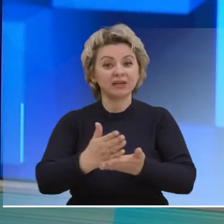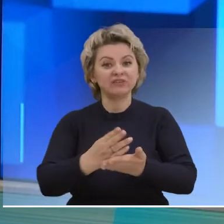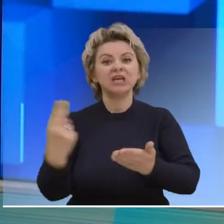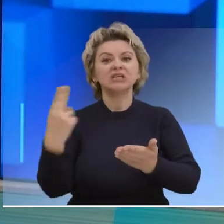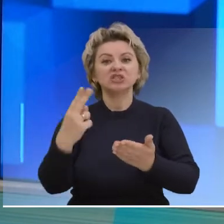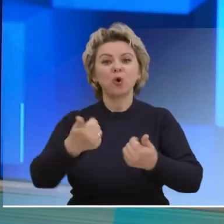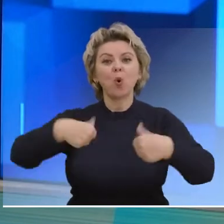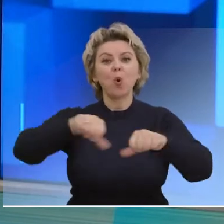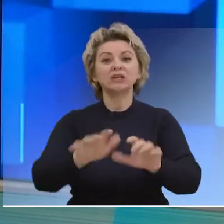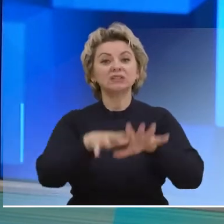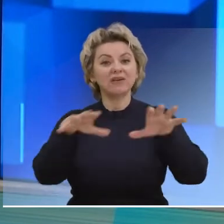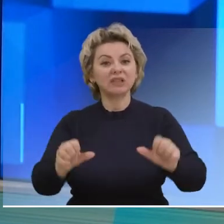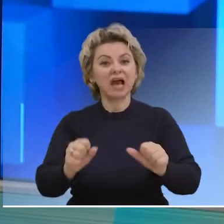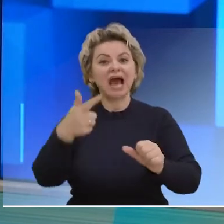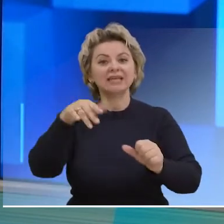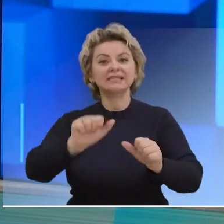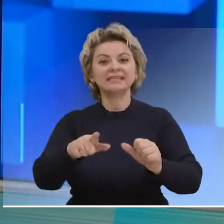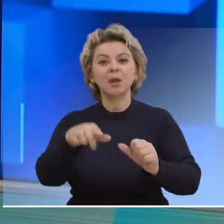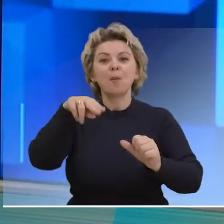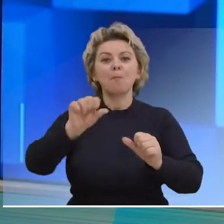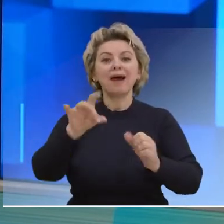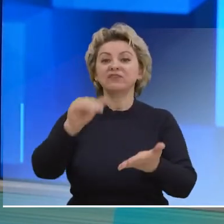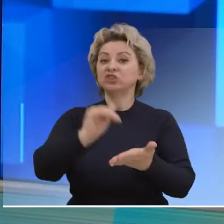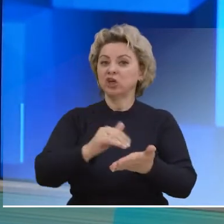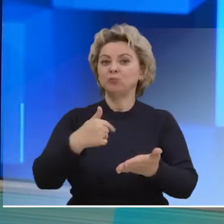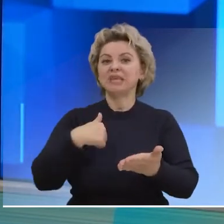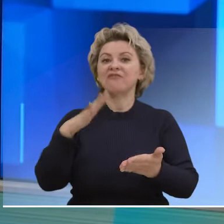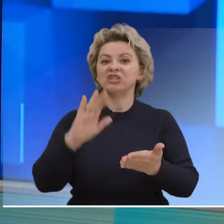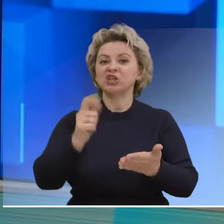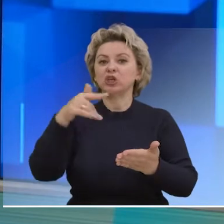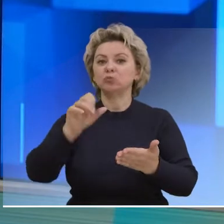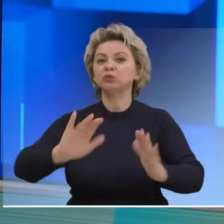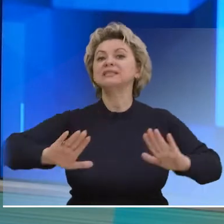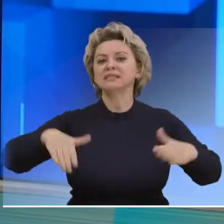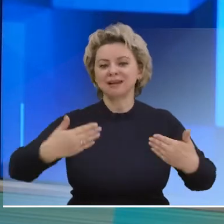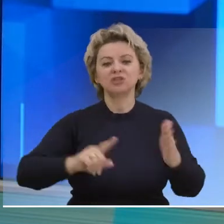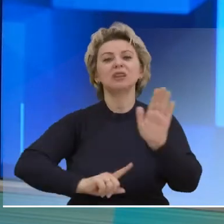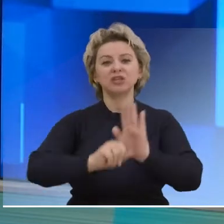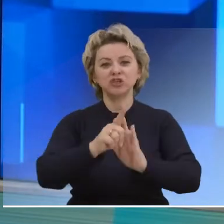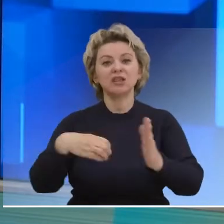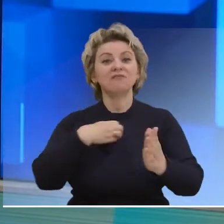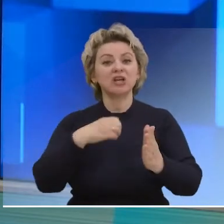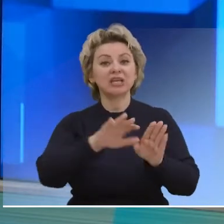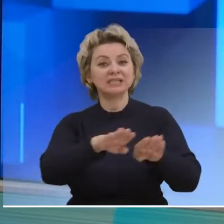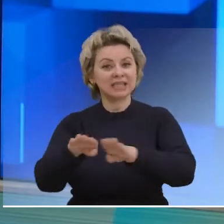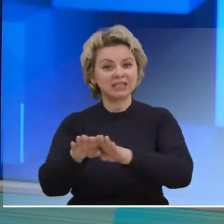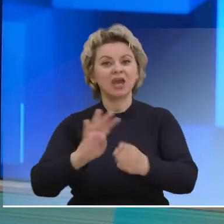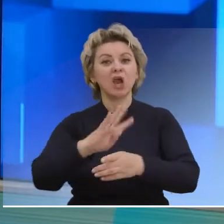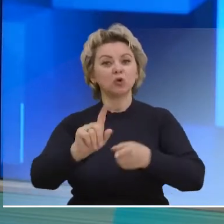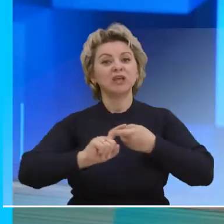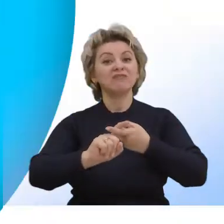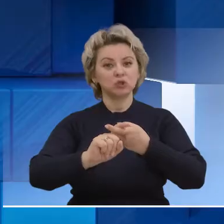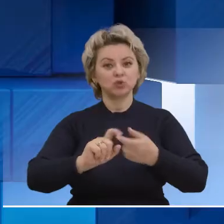прорыв», цифровизации органов власти и IT-парк в Таганроге. Меня зовут Всеволод Гимбут. Здравствуйте. Сначала актуальная статистика